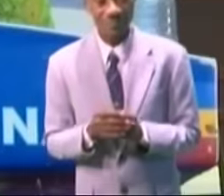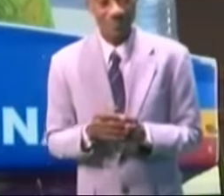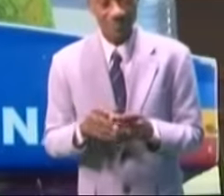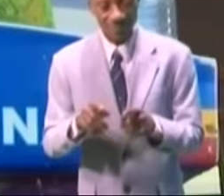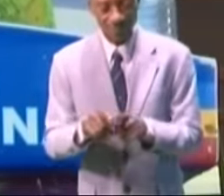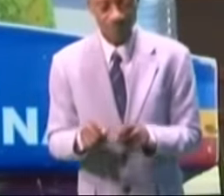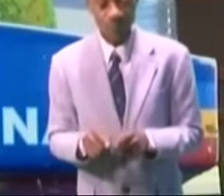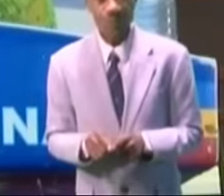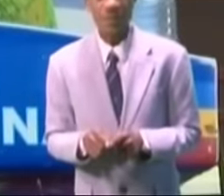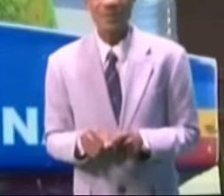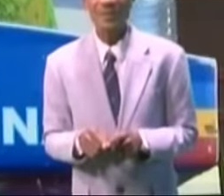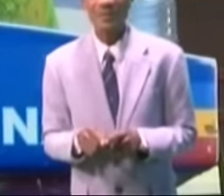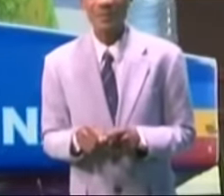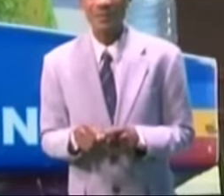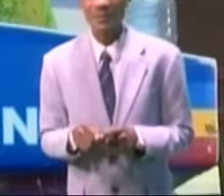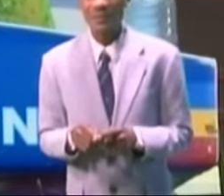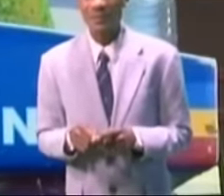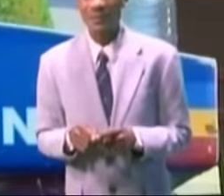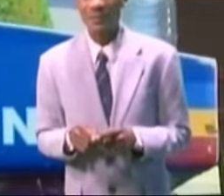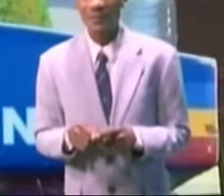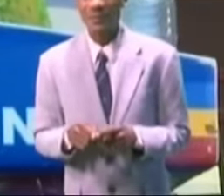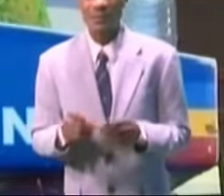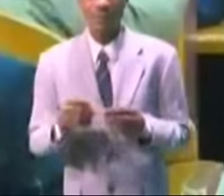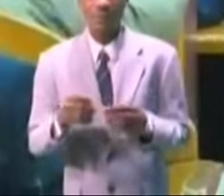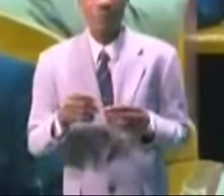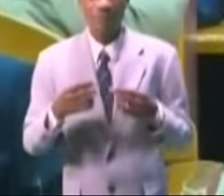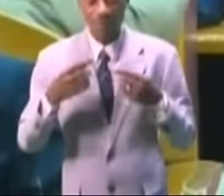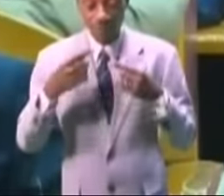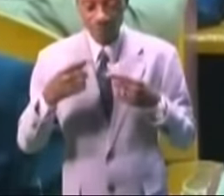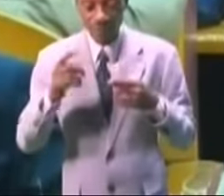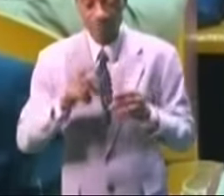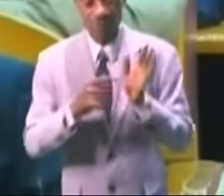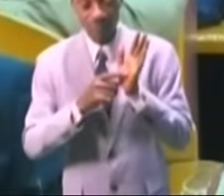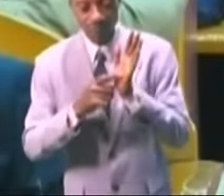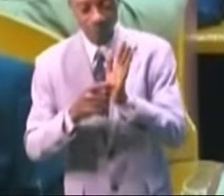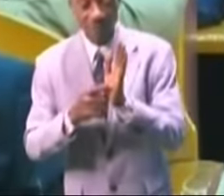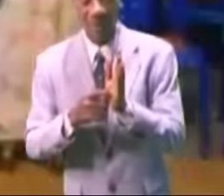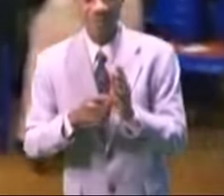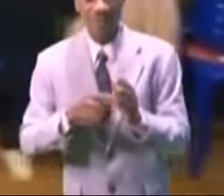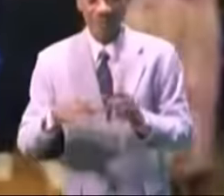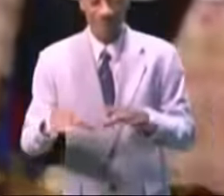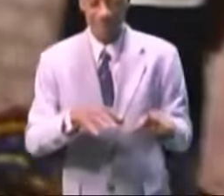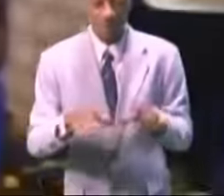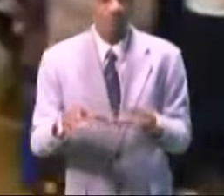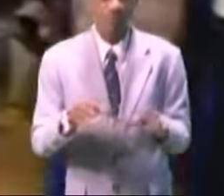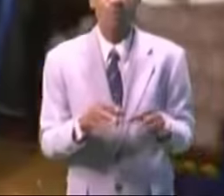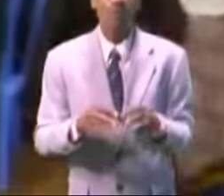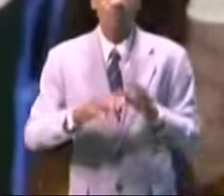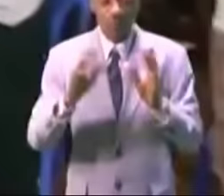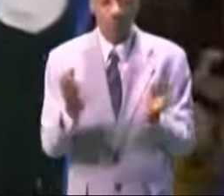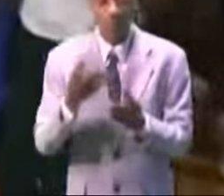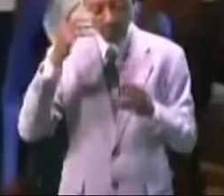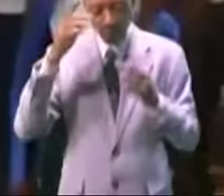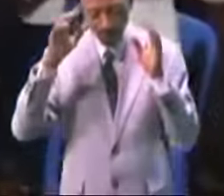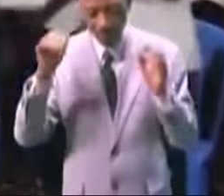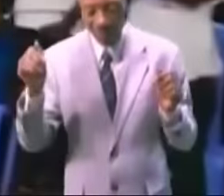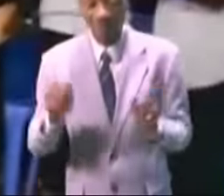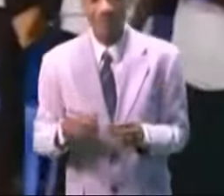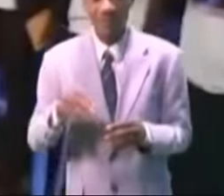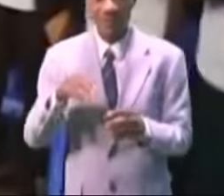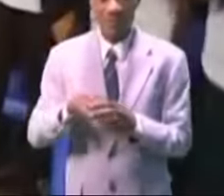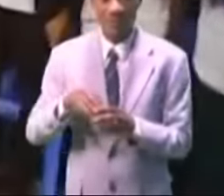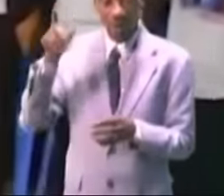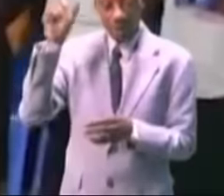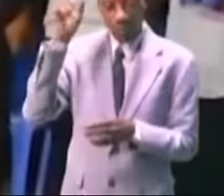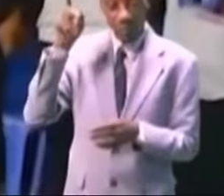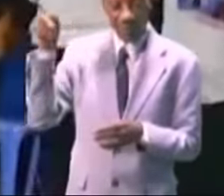discours d'investiture du chef de l'État Félix-Antoine Tshisekedi. À Lubumbashi, dans le Haut-Katanga, Vision Fatu Rénové a